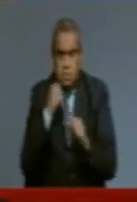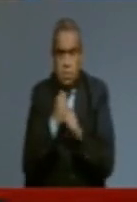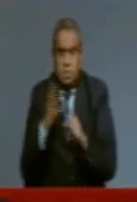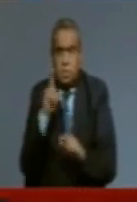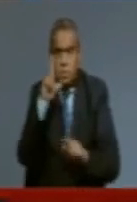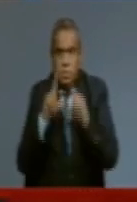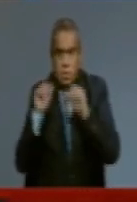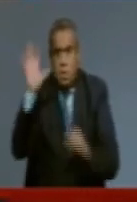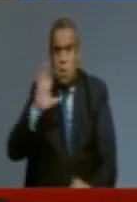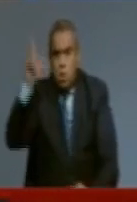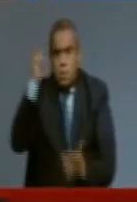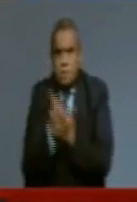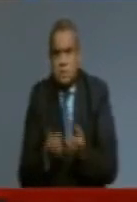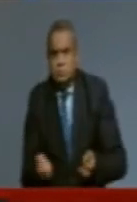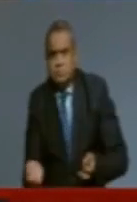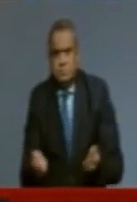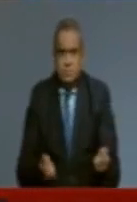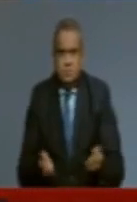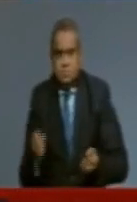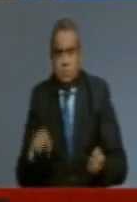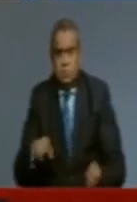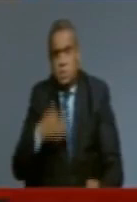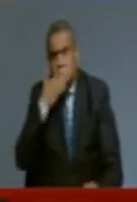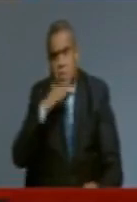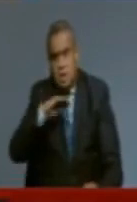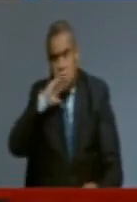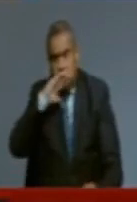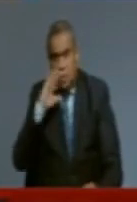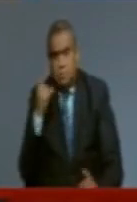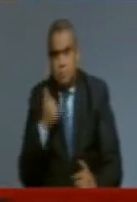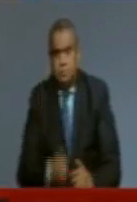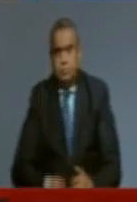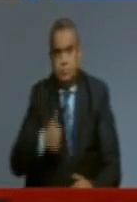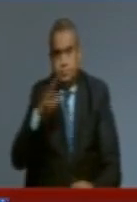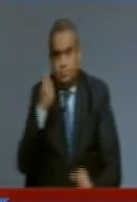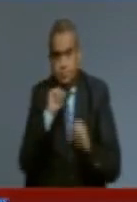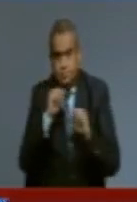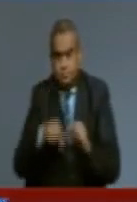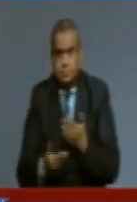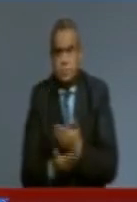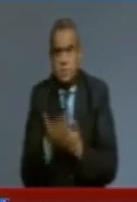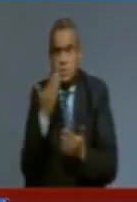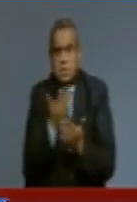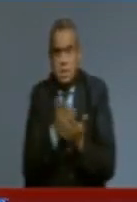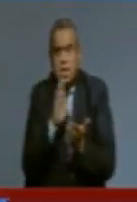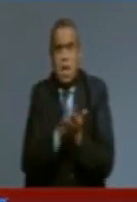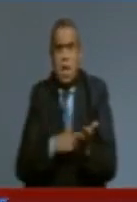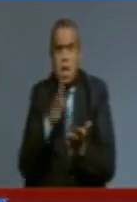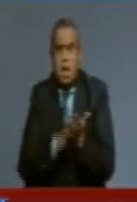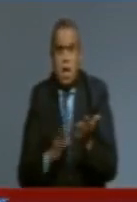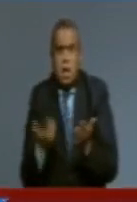الغربية. والحمد لله، فإن هذا الخطر لا تدركه